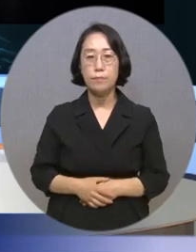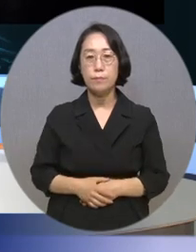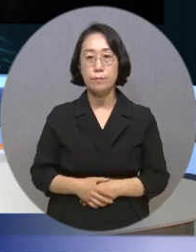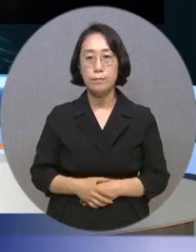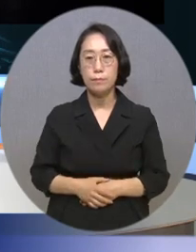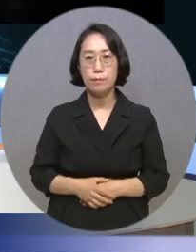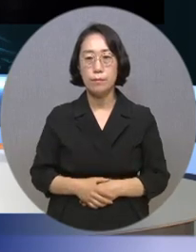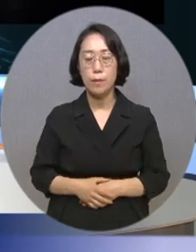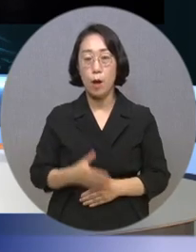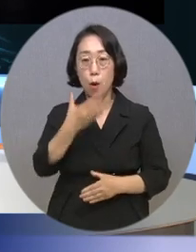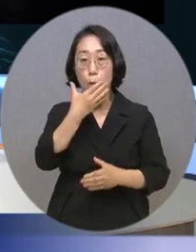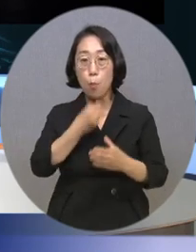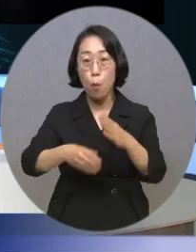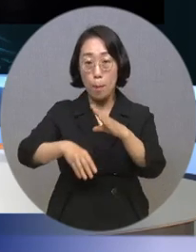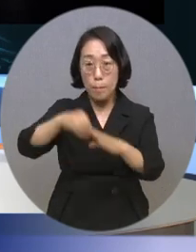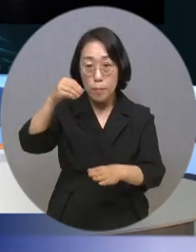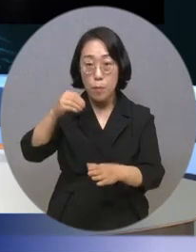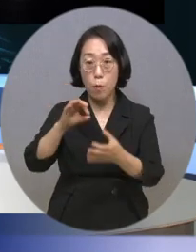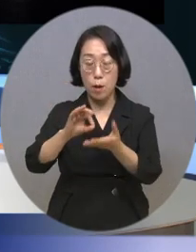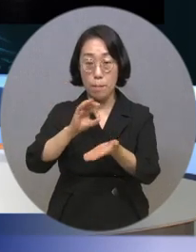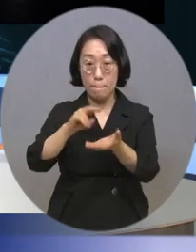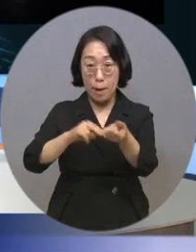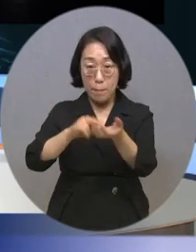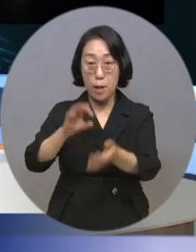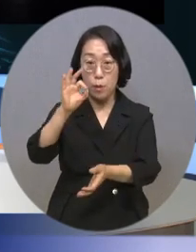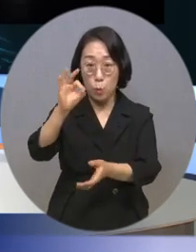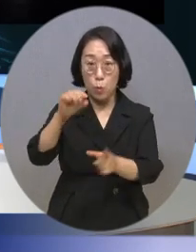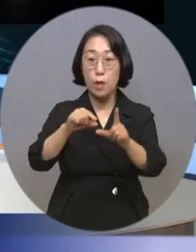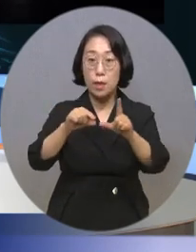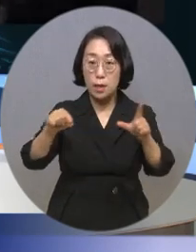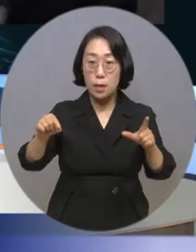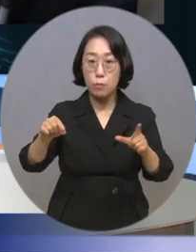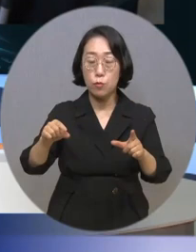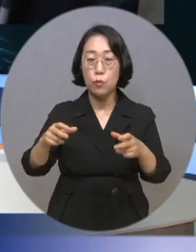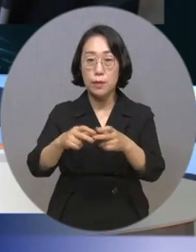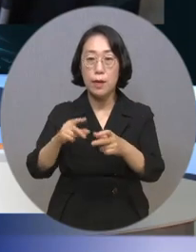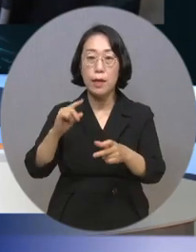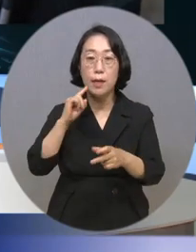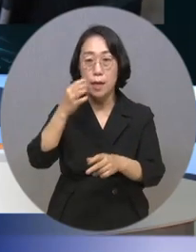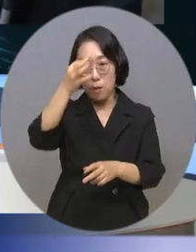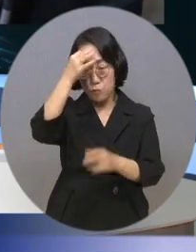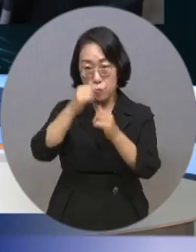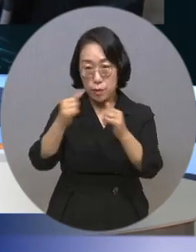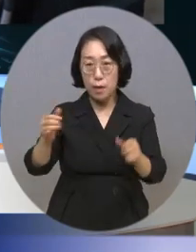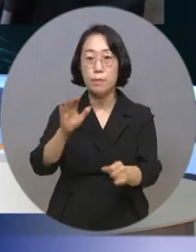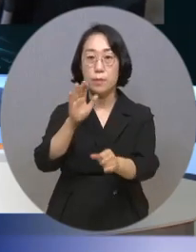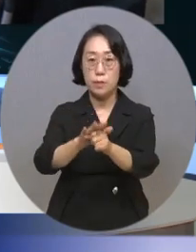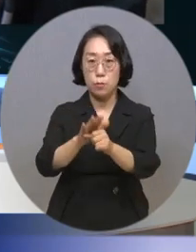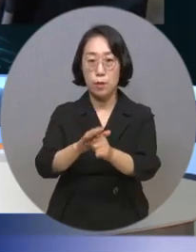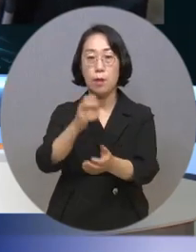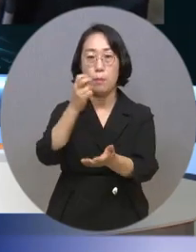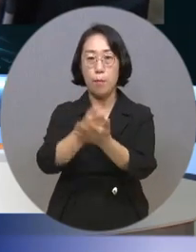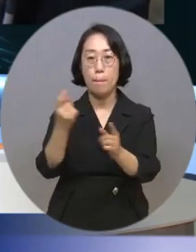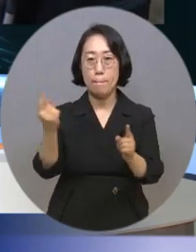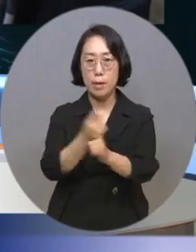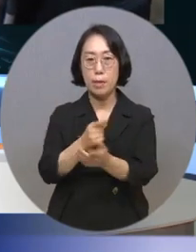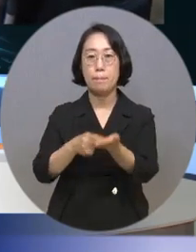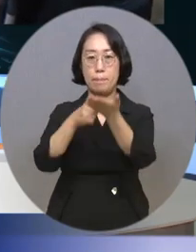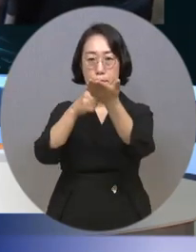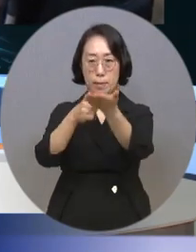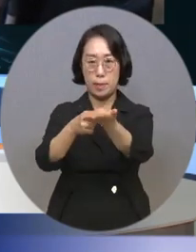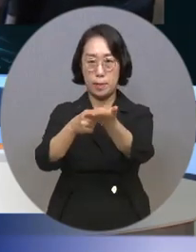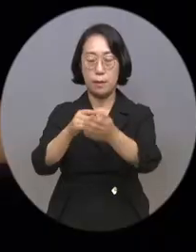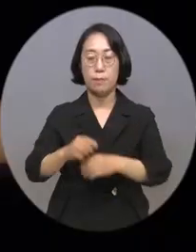보건 술 껌과 복권 기금 의 일부를 장애 예술인을 지원하는 데 사용할 수 있도록 하는 개정안이 발이 됐습니다